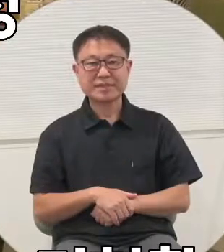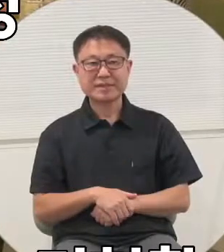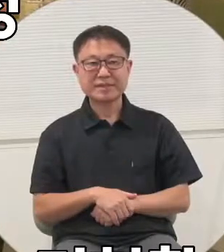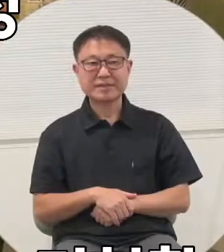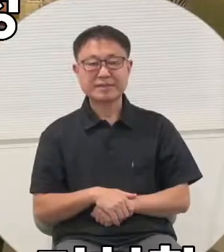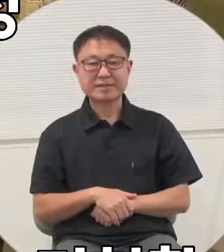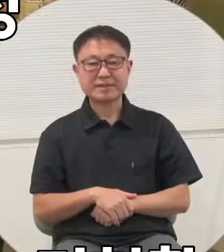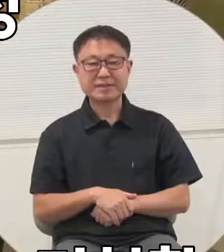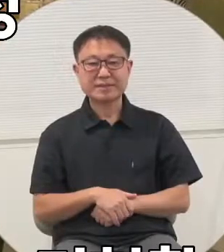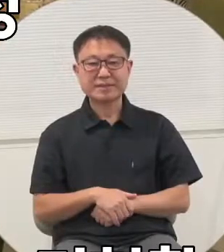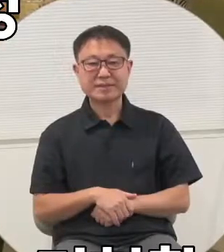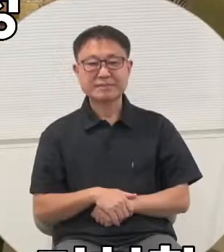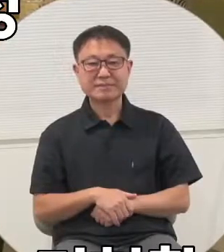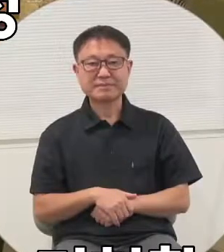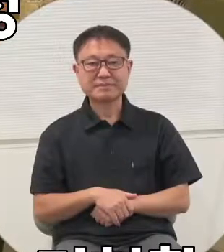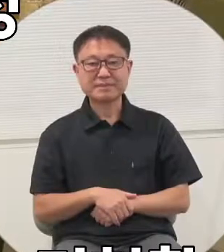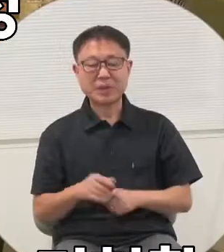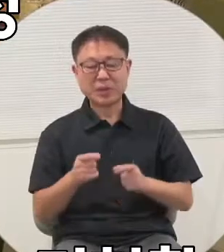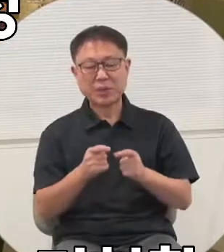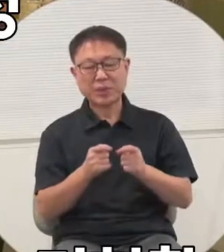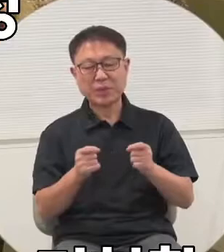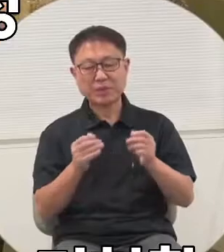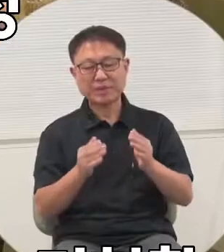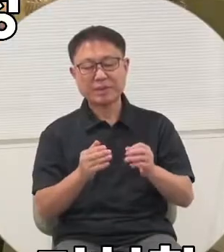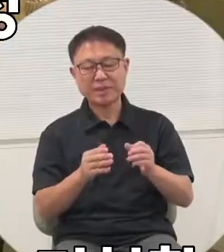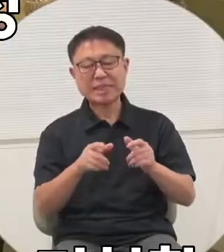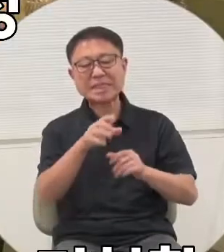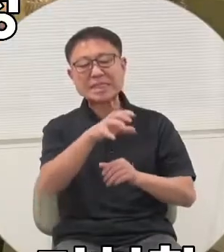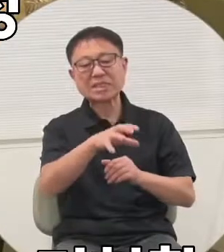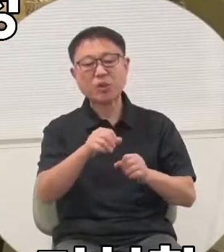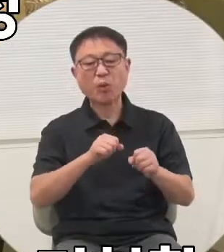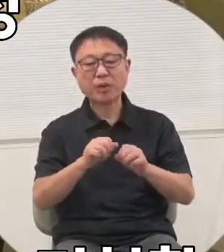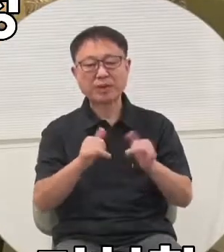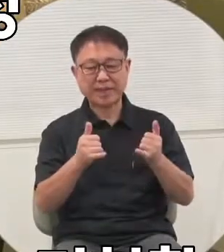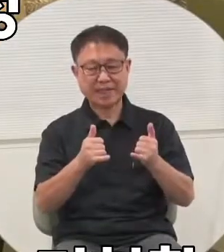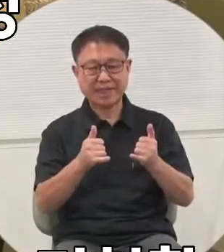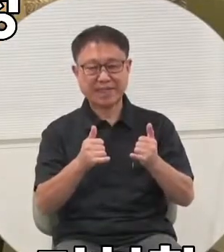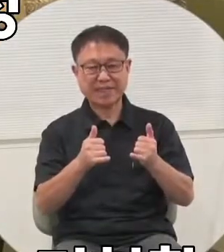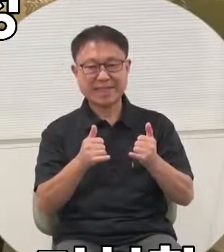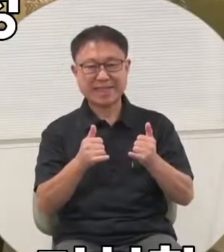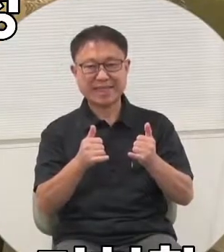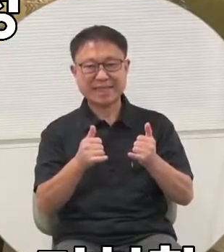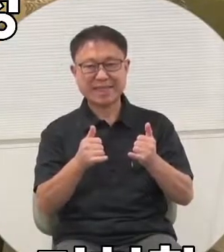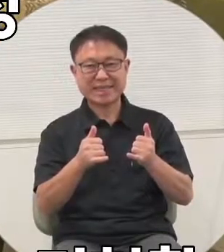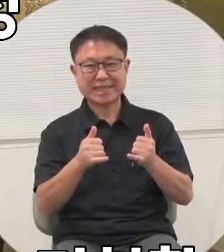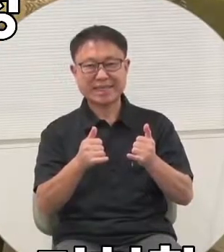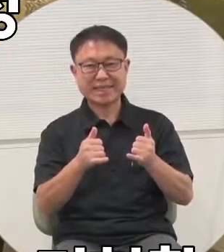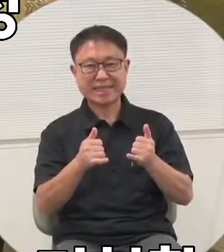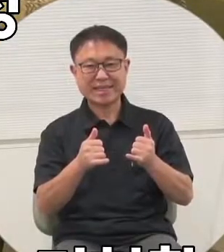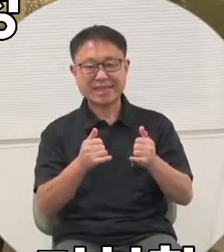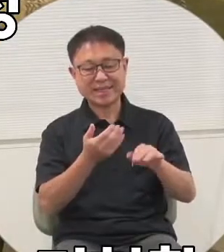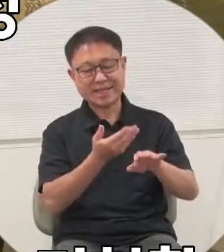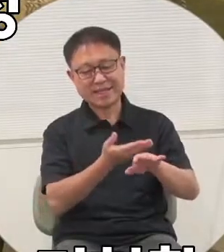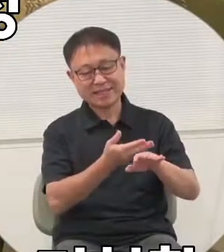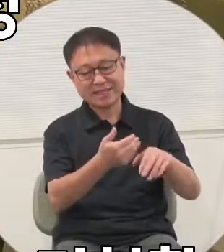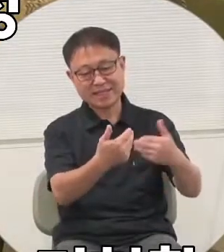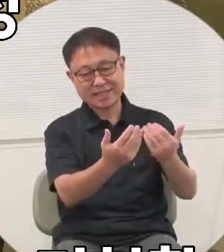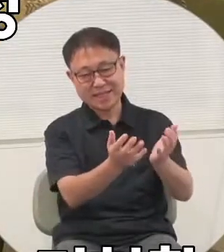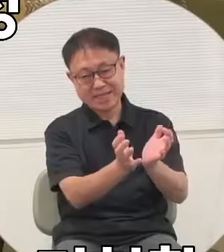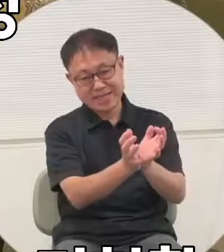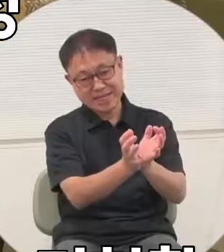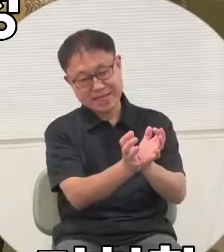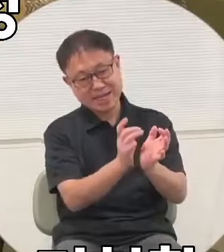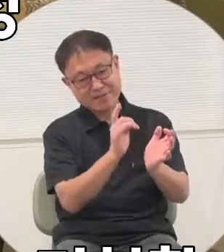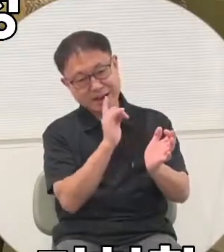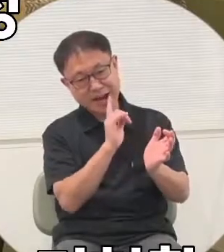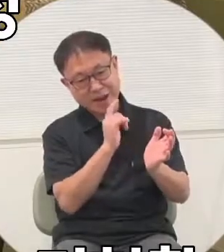참 많죠. 저 오랜 세월 지역에서 활동하신 여러 그 다른 단체, 뭐 다른 단체라는